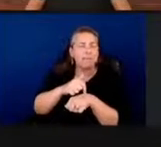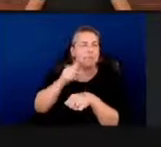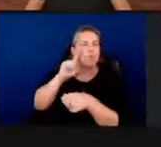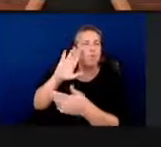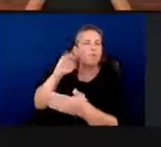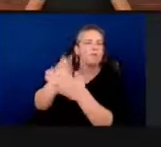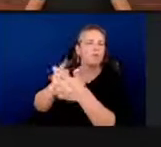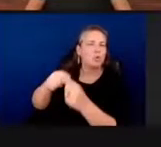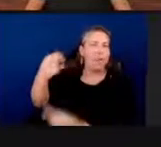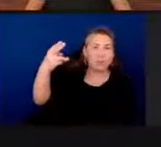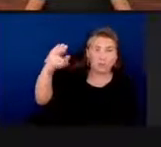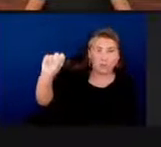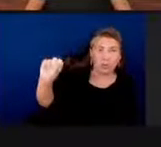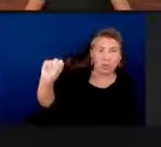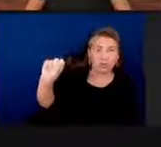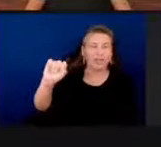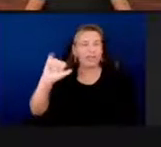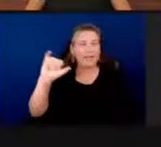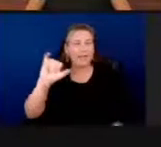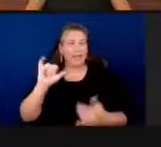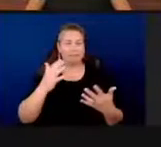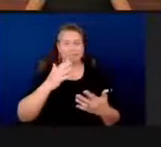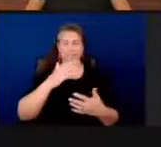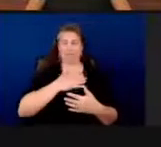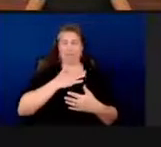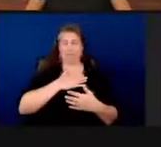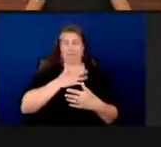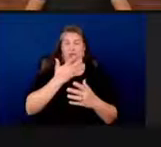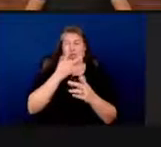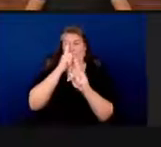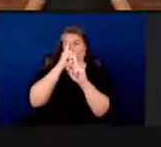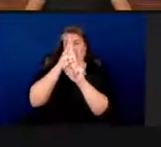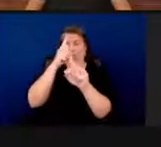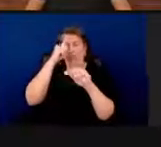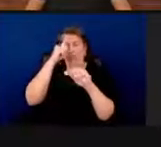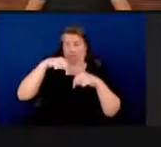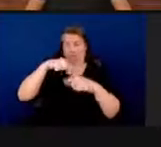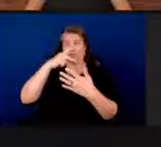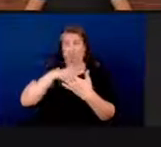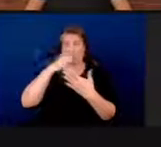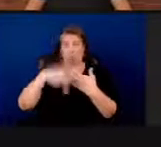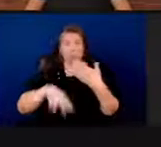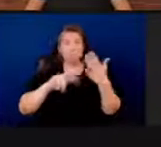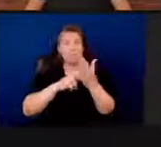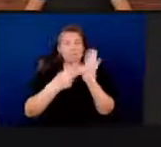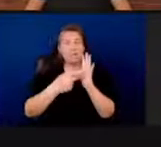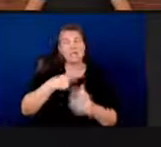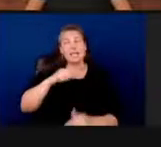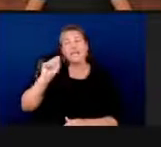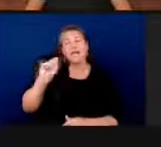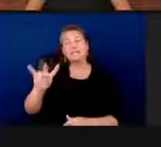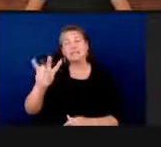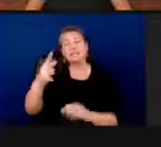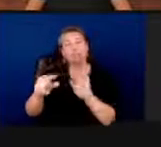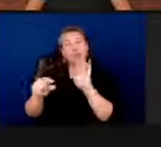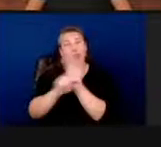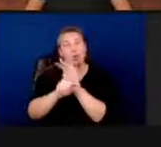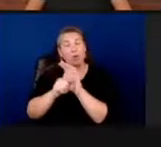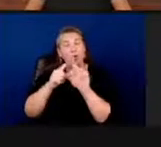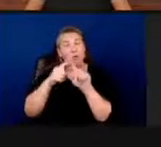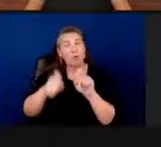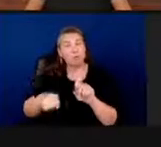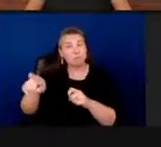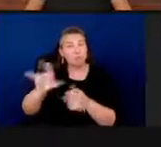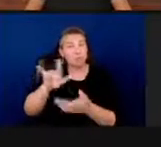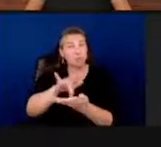إليه يهتمون به سيكون أفضل خيار بالنسبة إلى هذا الطالب الذي يختار هذا الموضوع.